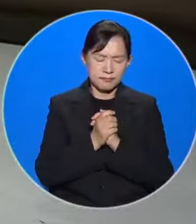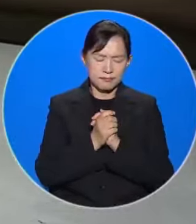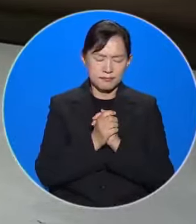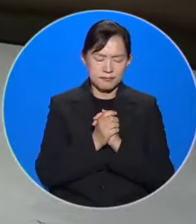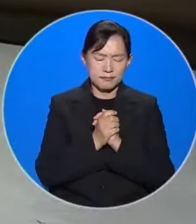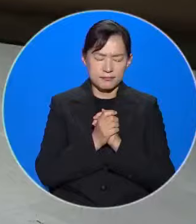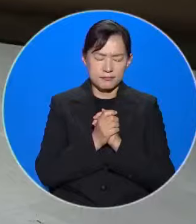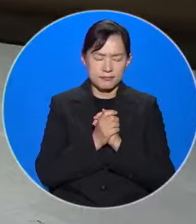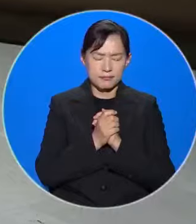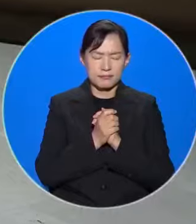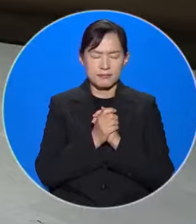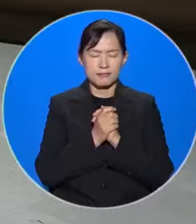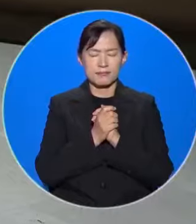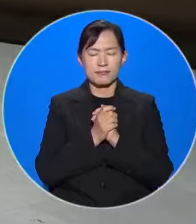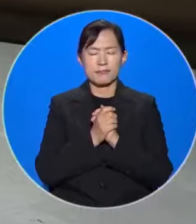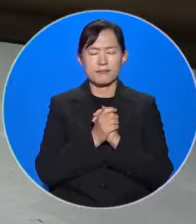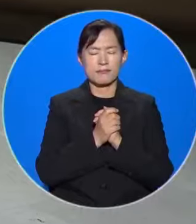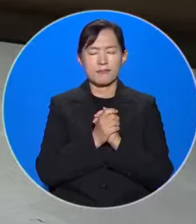아멘.